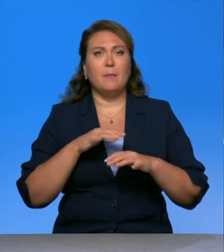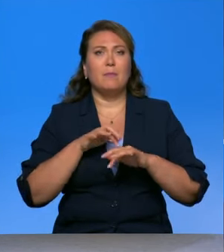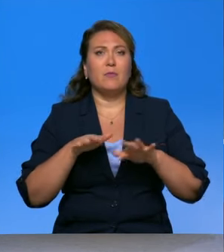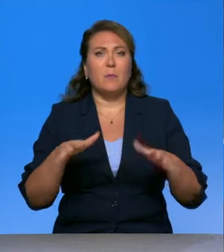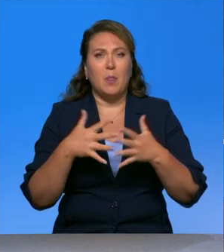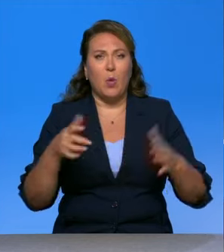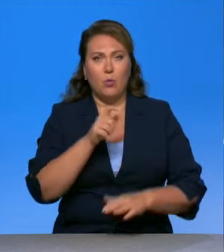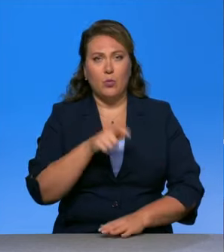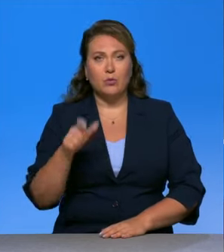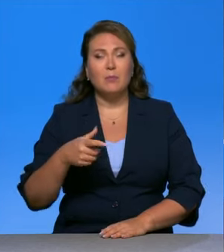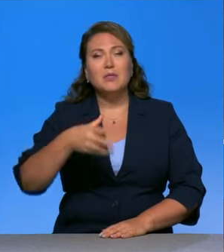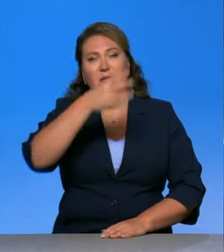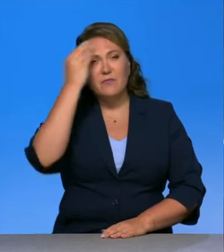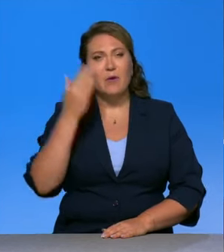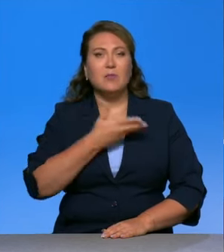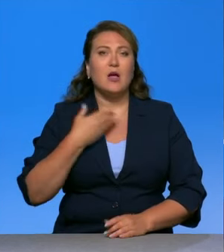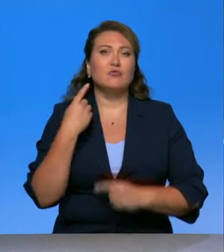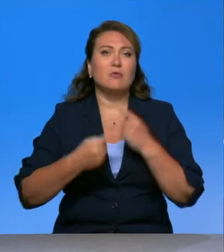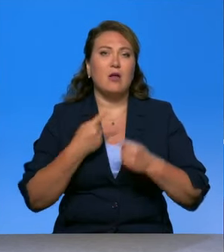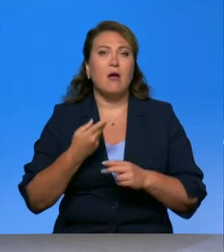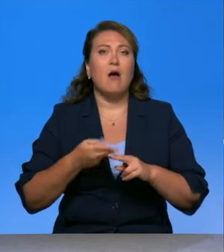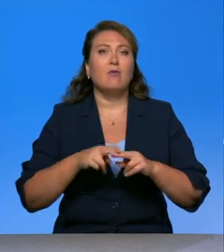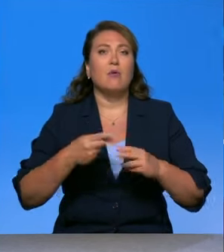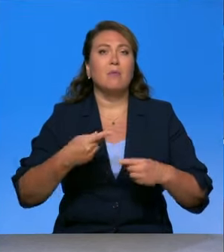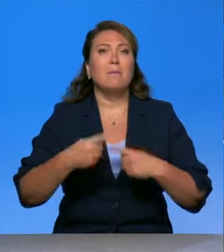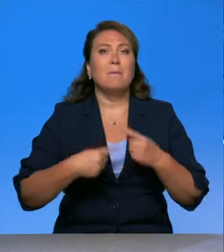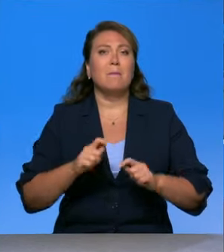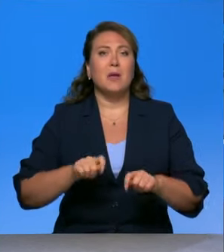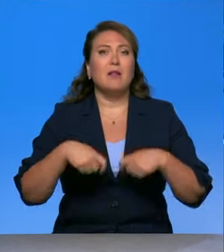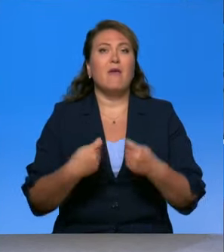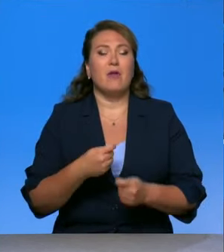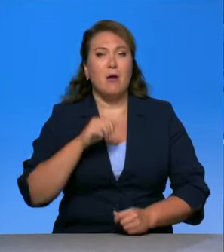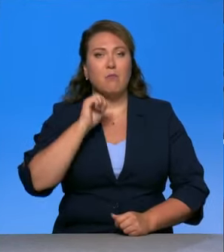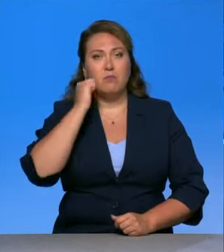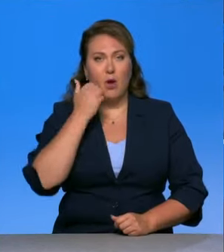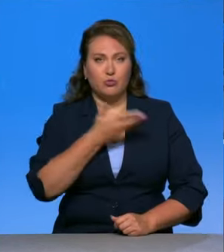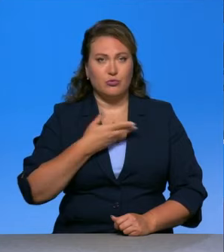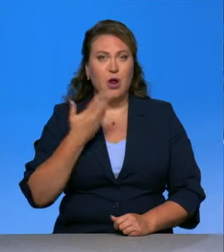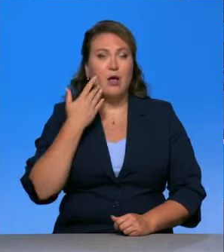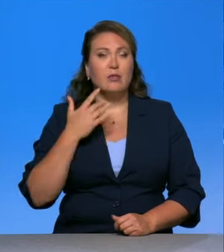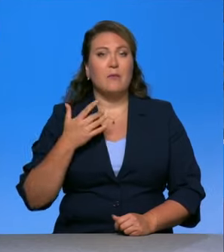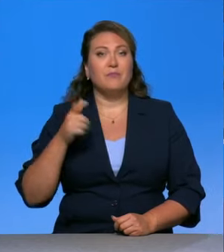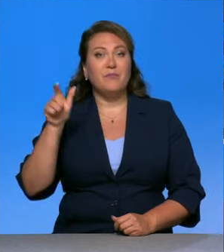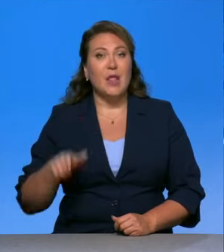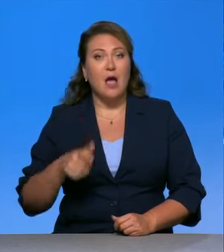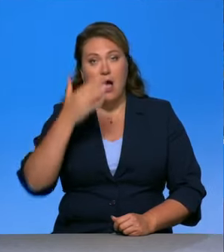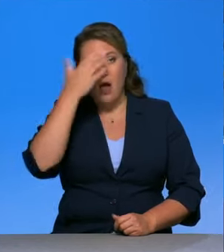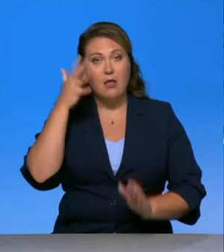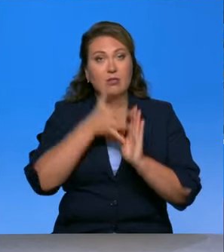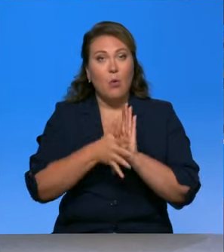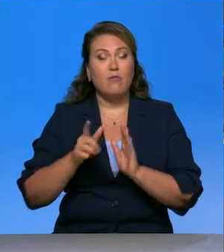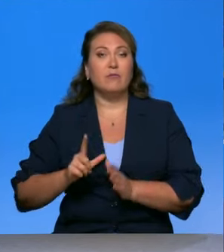И когда этнографы посещают деревни, когда они выезжают в поля, скажем так,